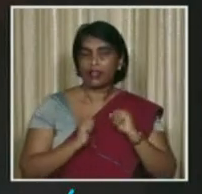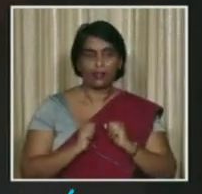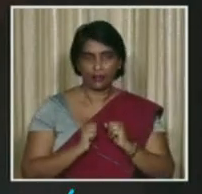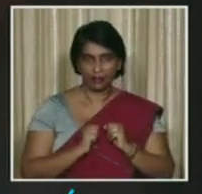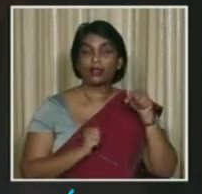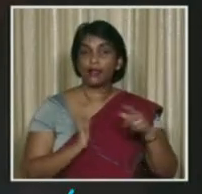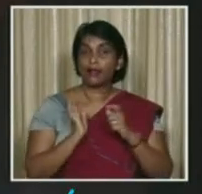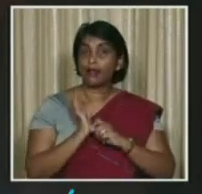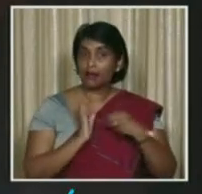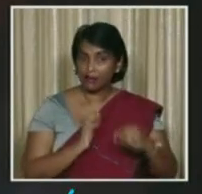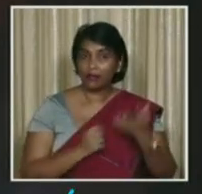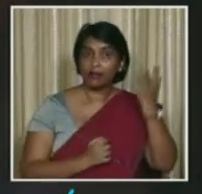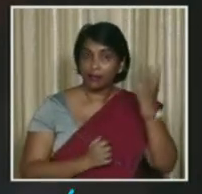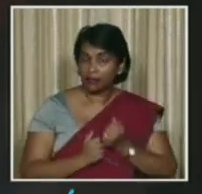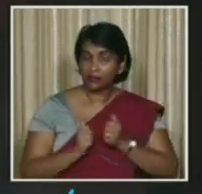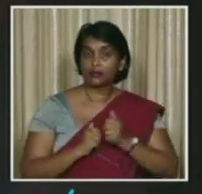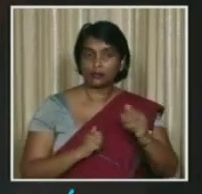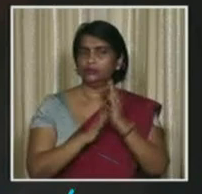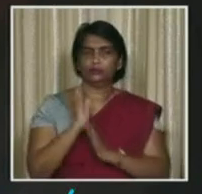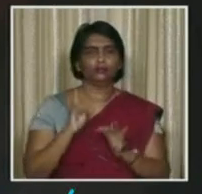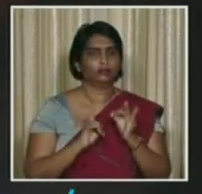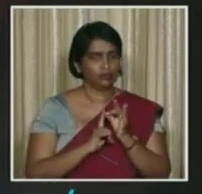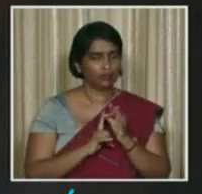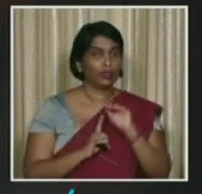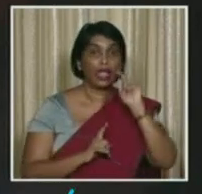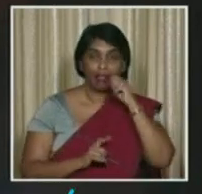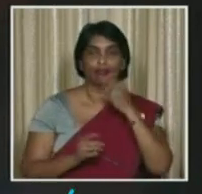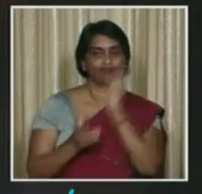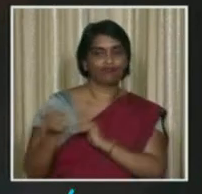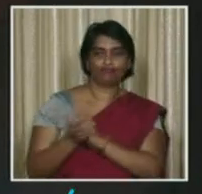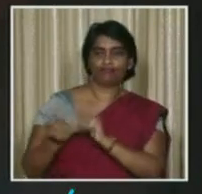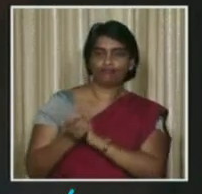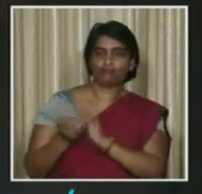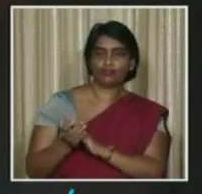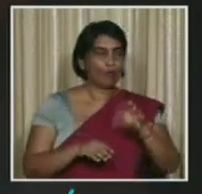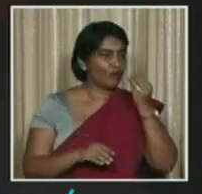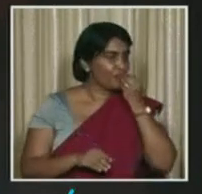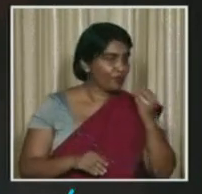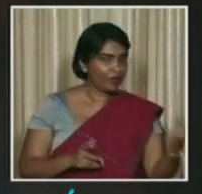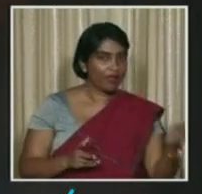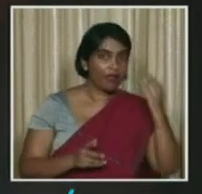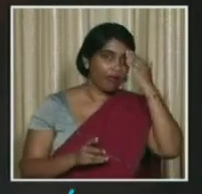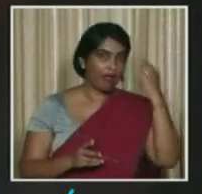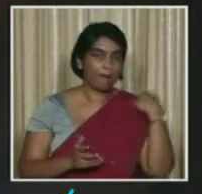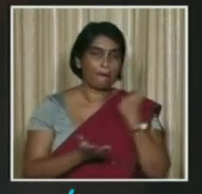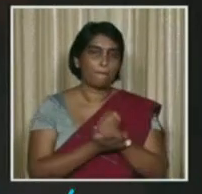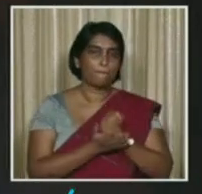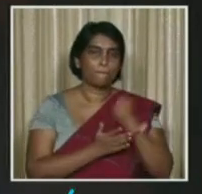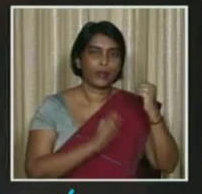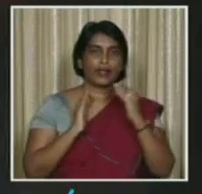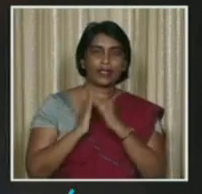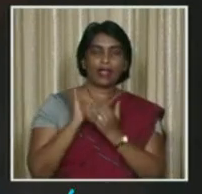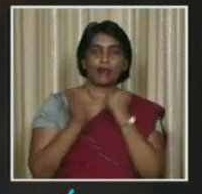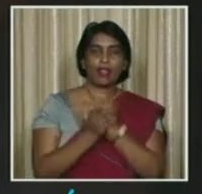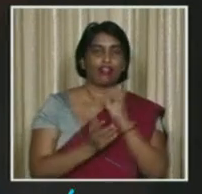වෙනවා. දැන් මේ ණය ගන්න තැනට පත් වෙච්ච එක මම දකින්නේ තාත්තා බූරුව ගහලා ළමයින්ට කන්න නැතුණාම අම්මා බැංකුවට ගිහිල්ලා ගේ උගස්